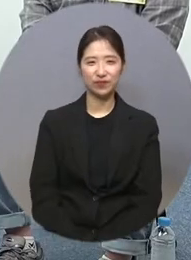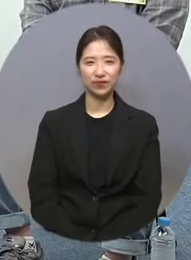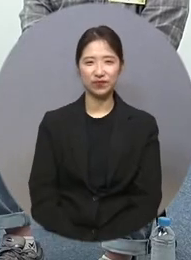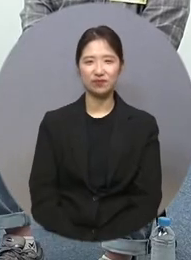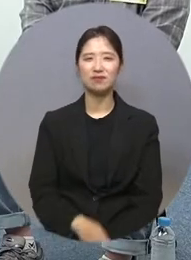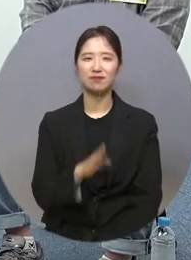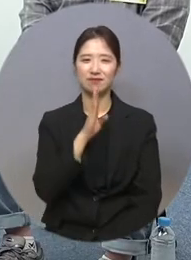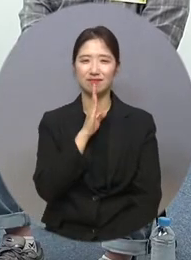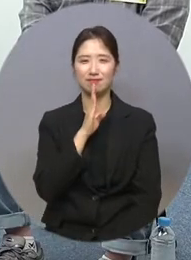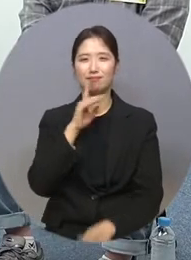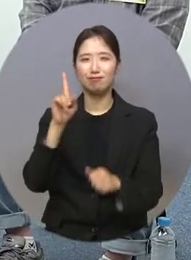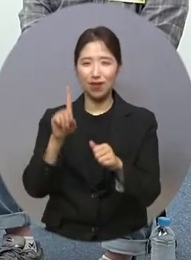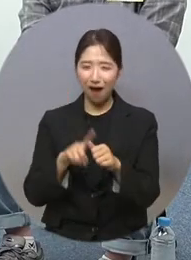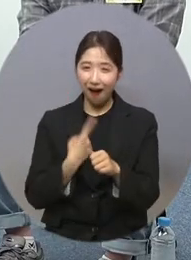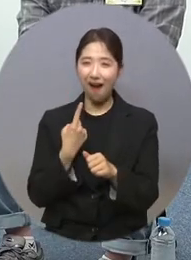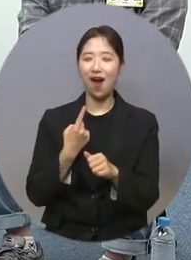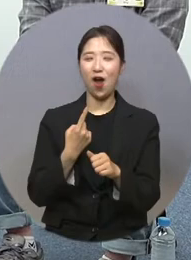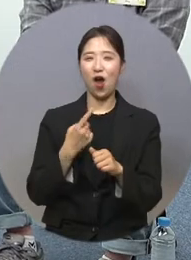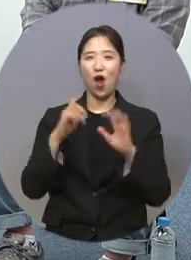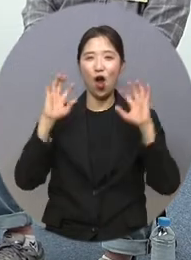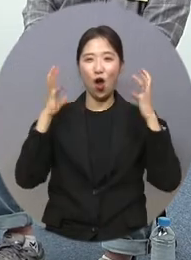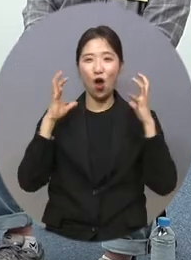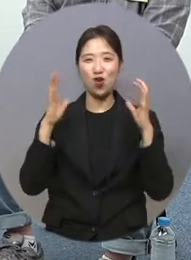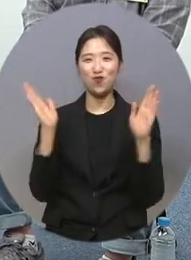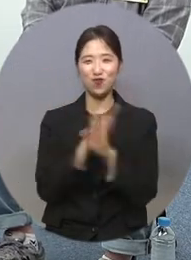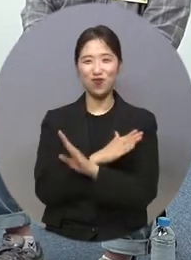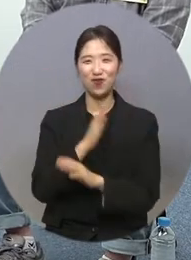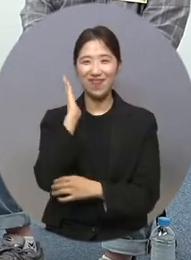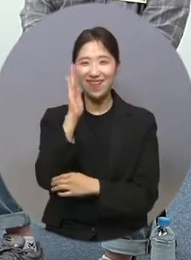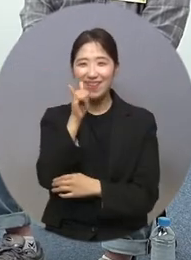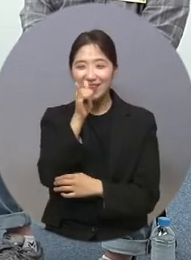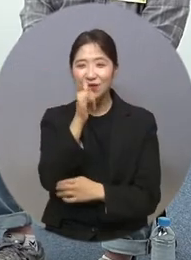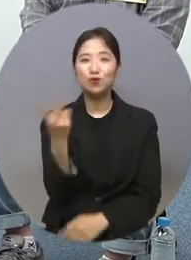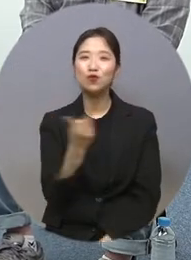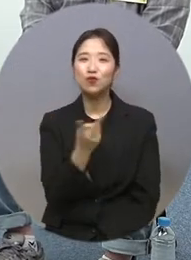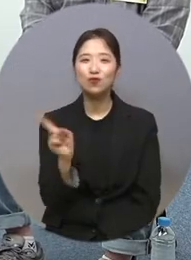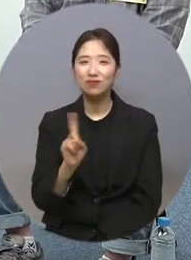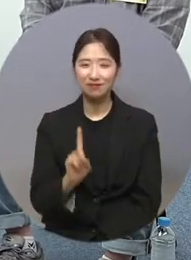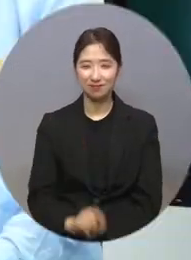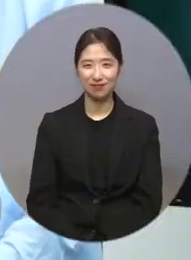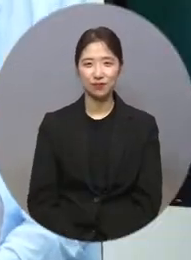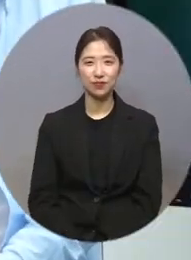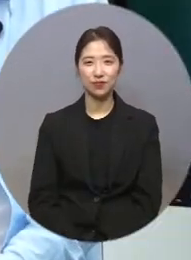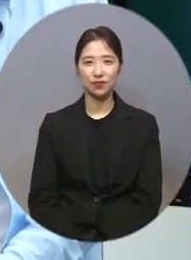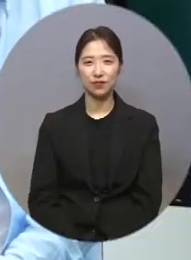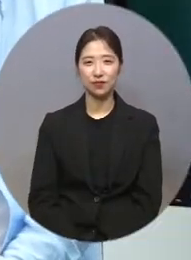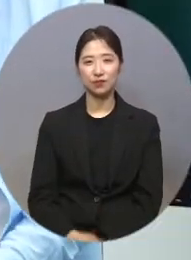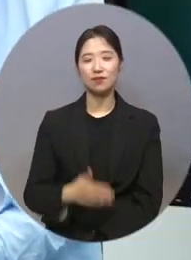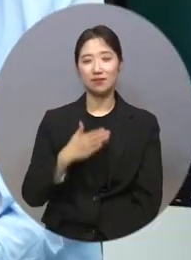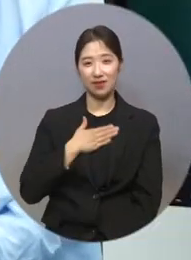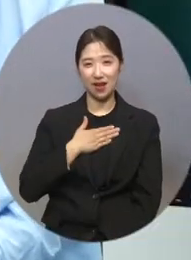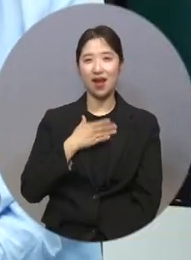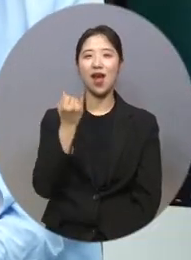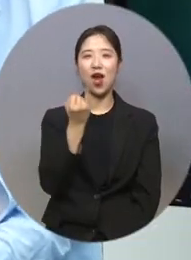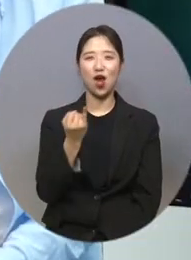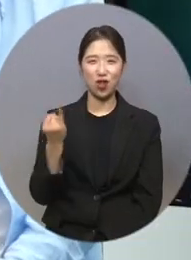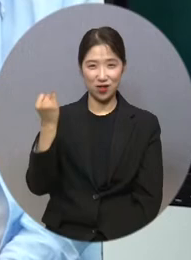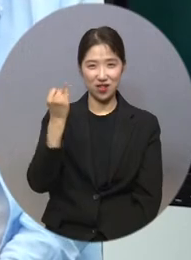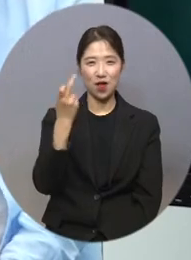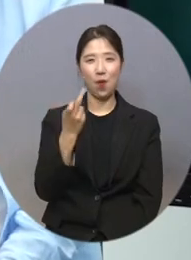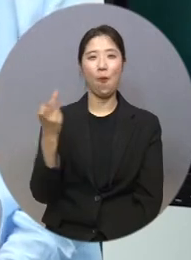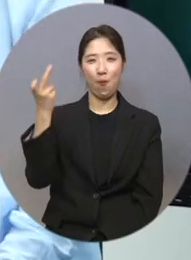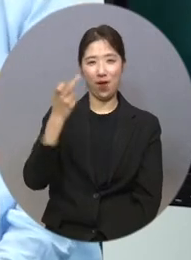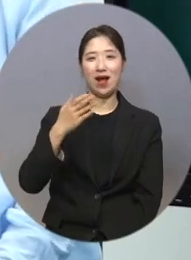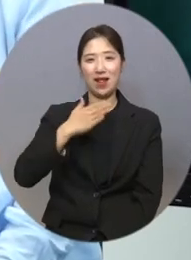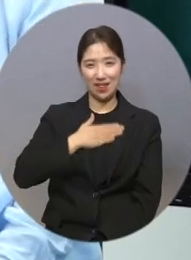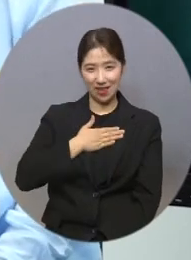자연스럽게 아주 어릴 때 얘기부터 일단 시작을 하셨는데요. 뭐두분또 네. 저는 언니, 오빠, 저